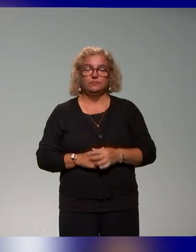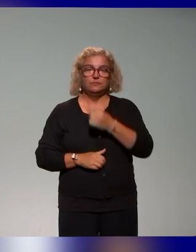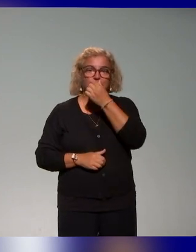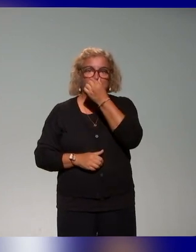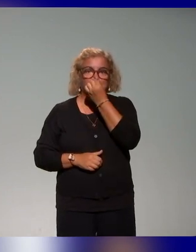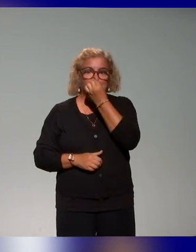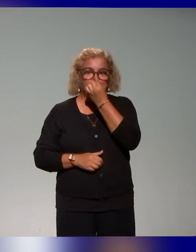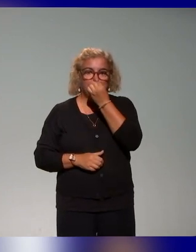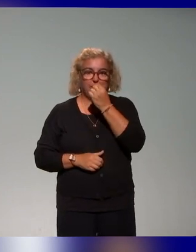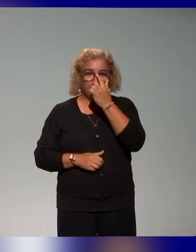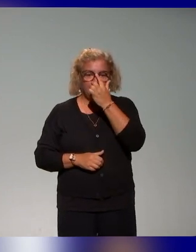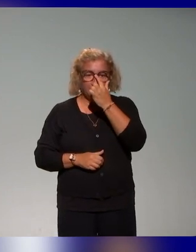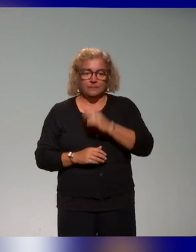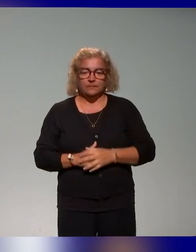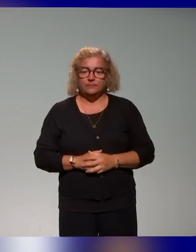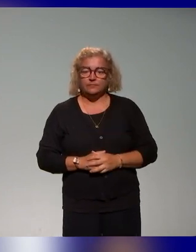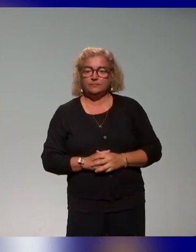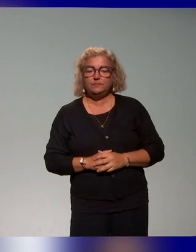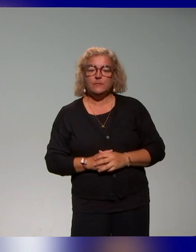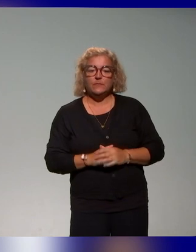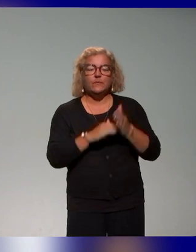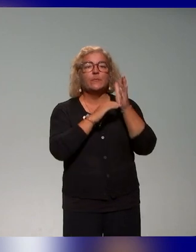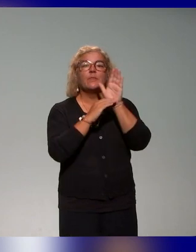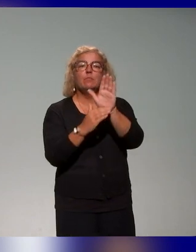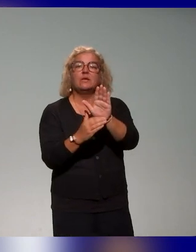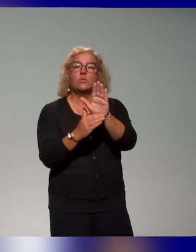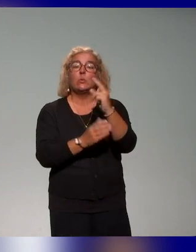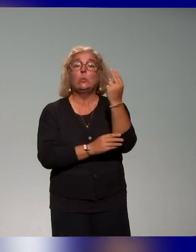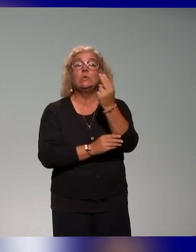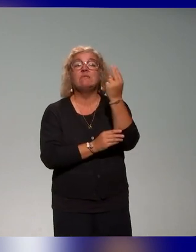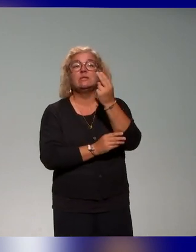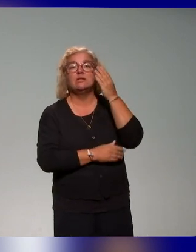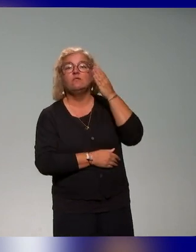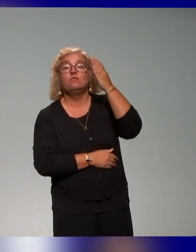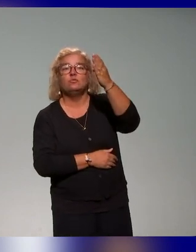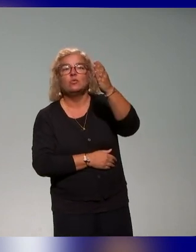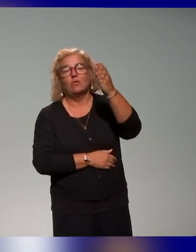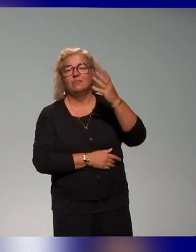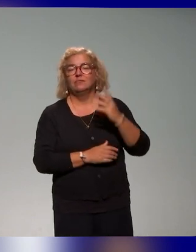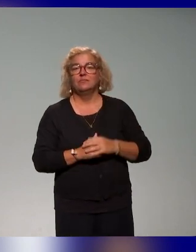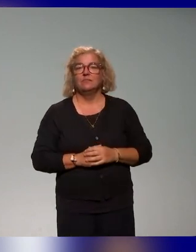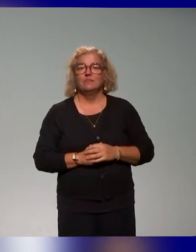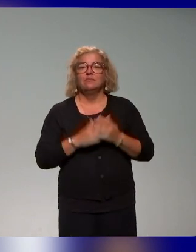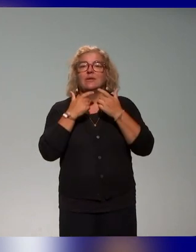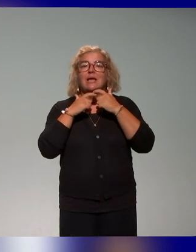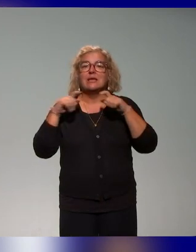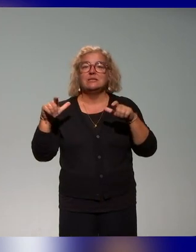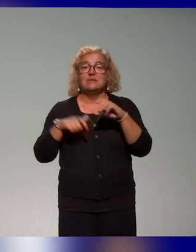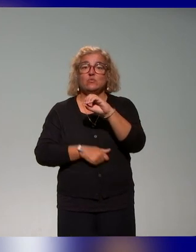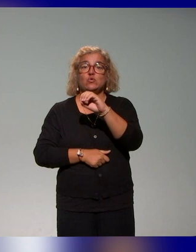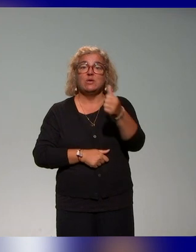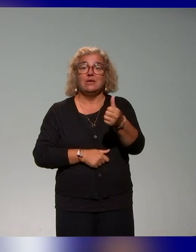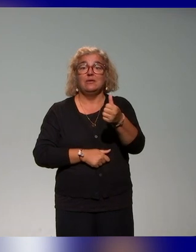Merci Angie. Donc, je vais vous présenter l'université de demain, enfin celle qu'on aimerait, c'est l'accessibilité numérique, un outil